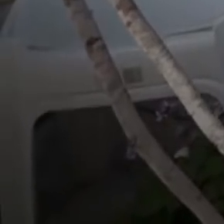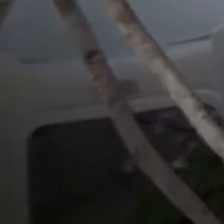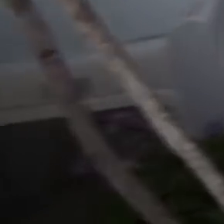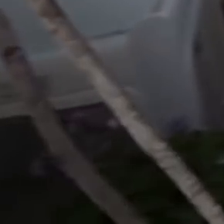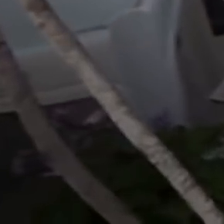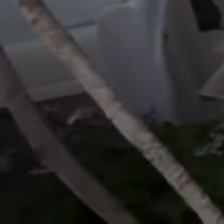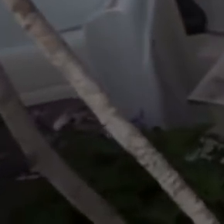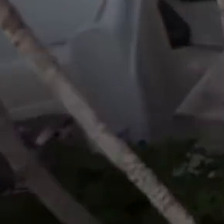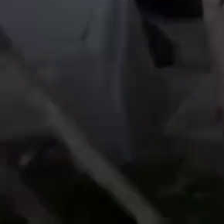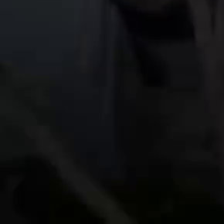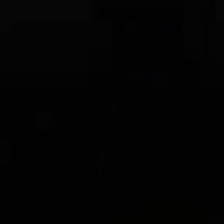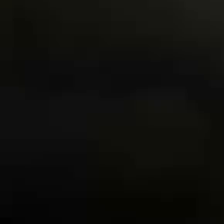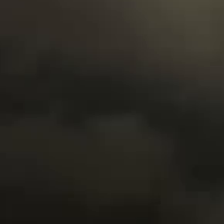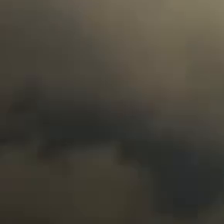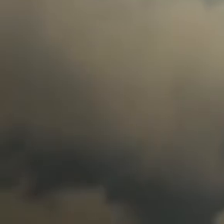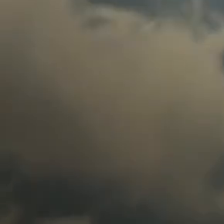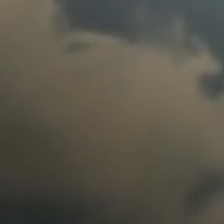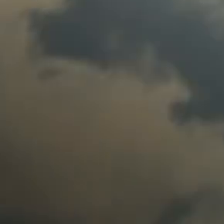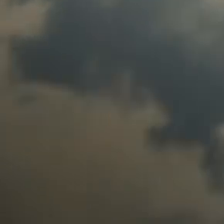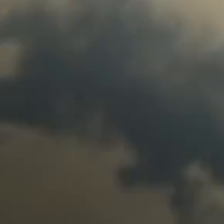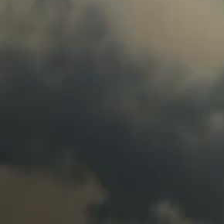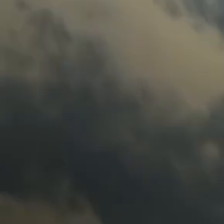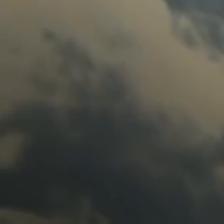رب العالمين